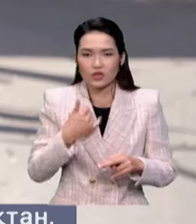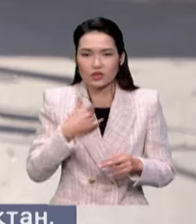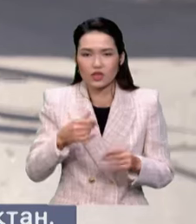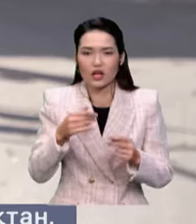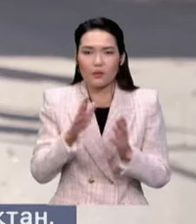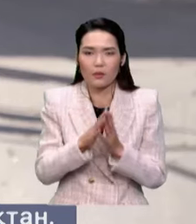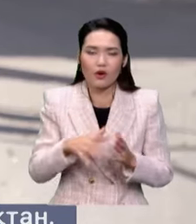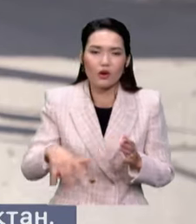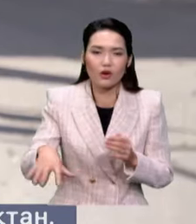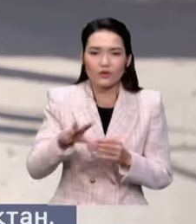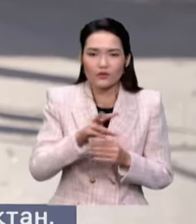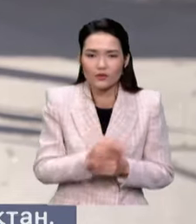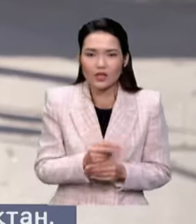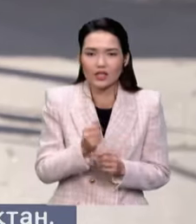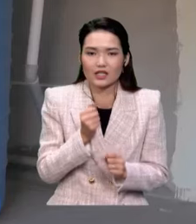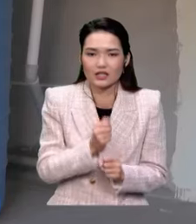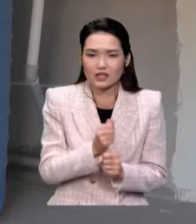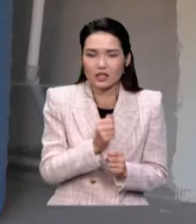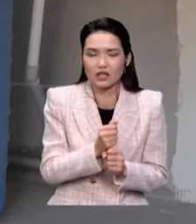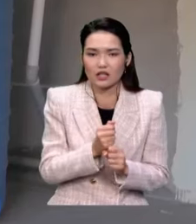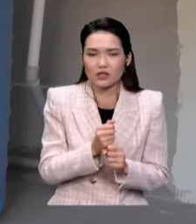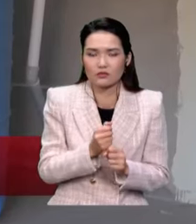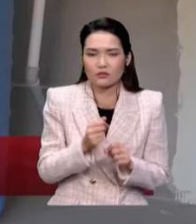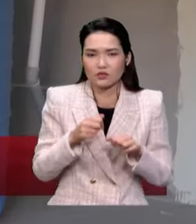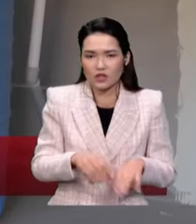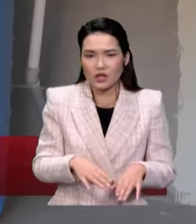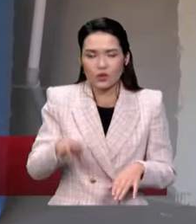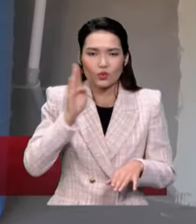вмешаться в это дело власти